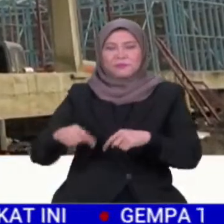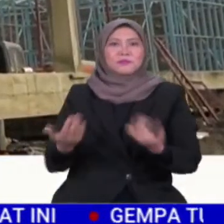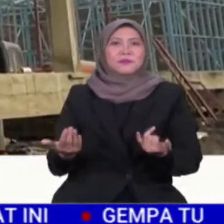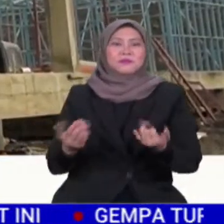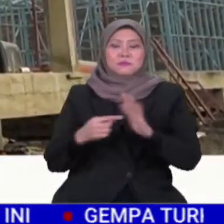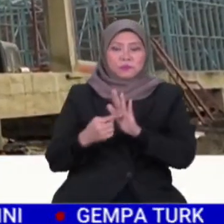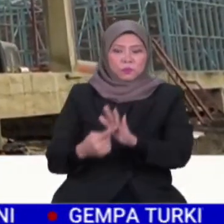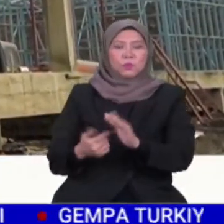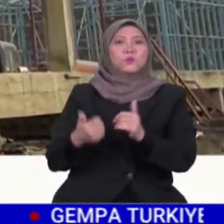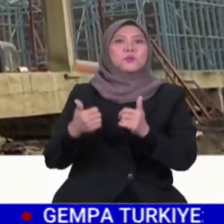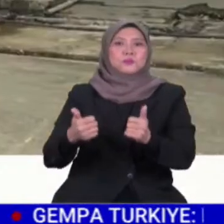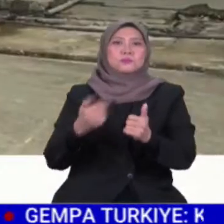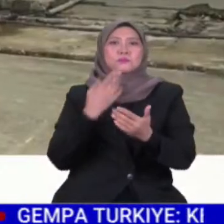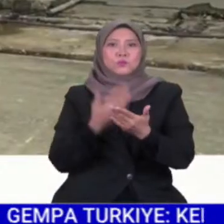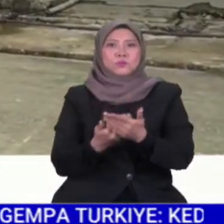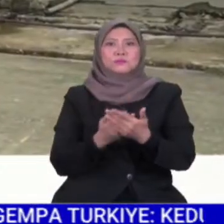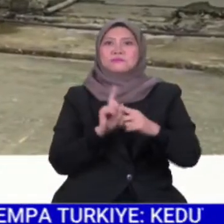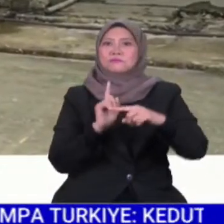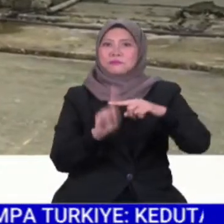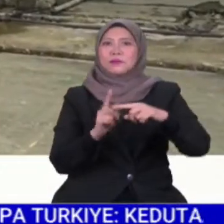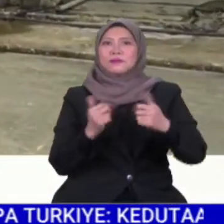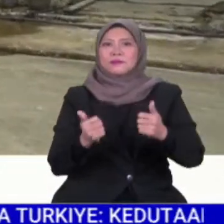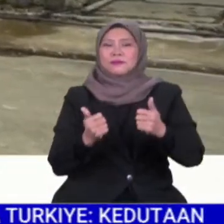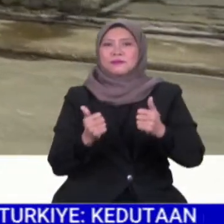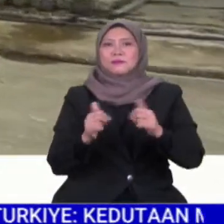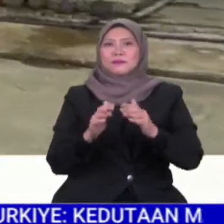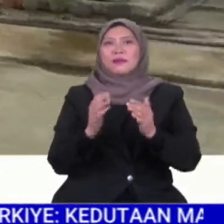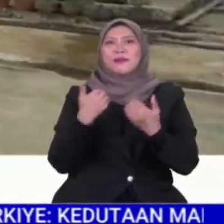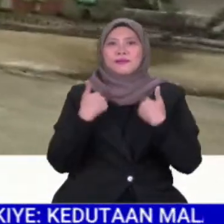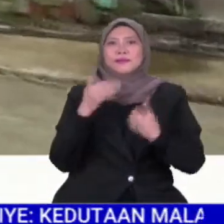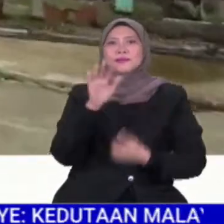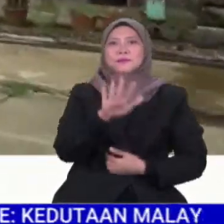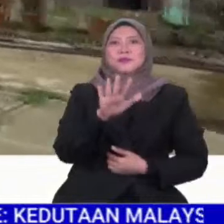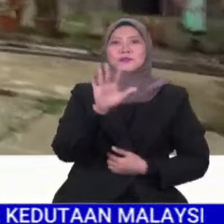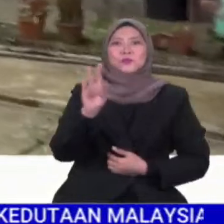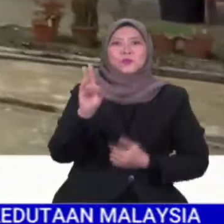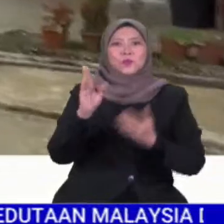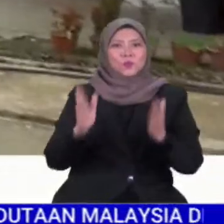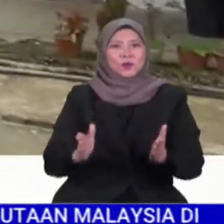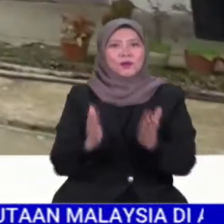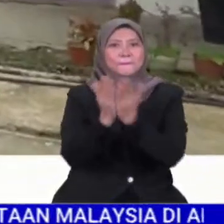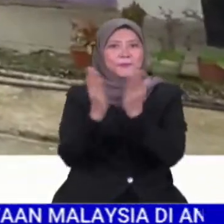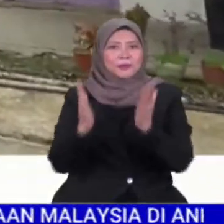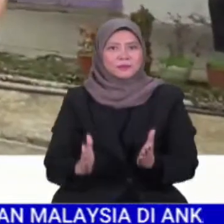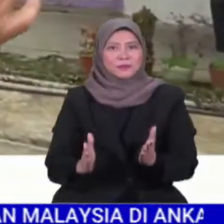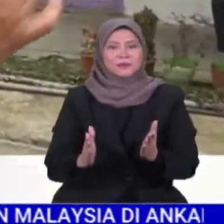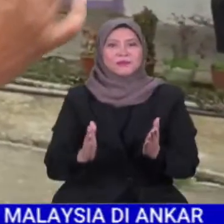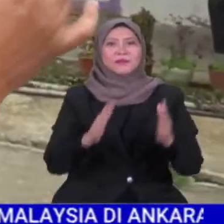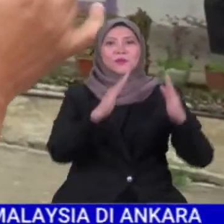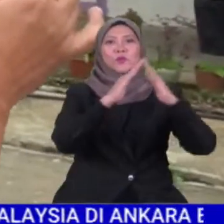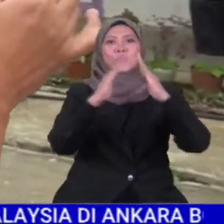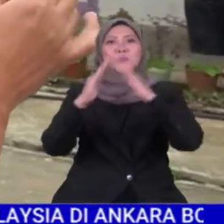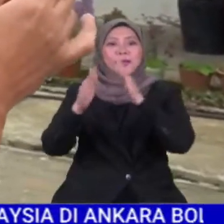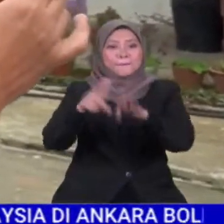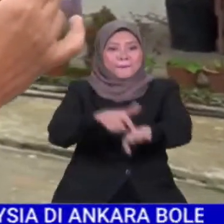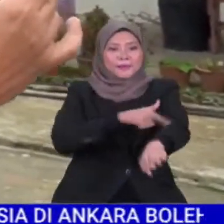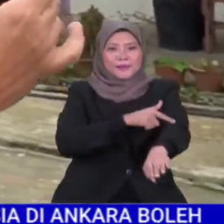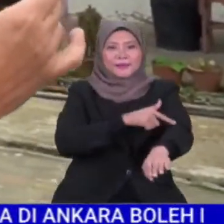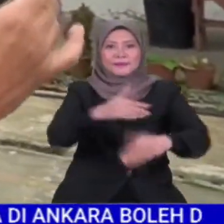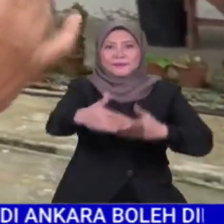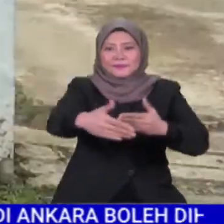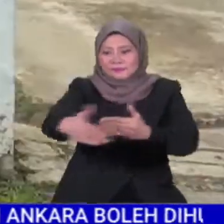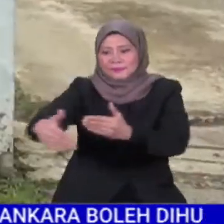melepasi petunjuk prestasi utama KPM itu mempunyai 57 orang murid dari kawasan rumah-rumah panjang